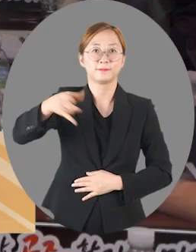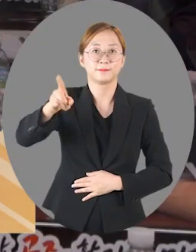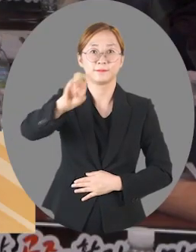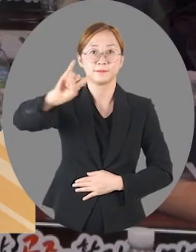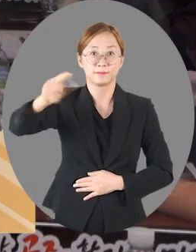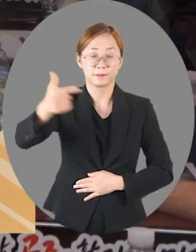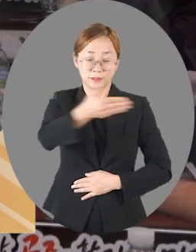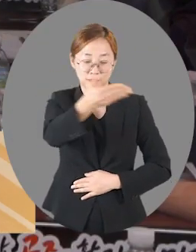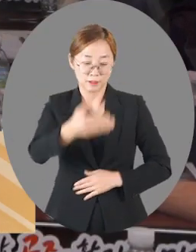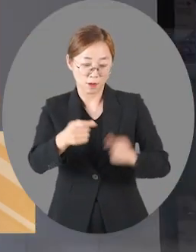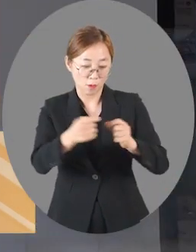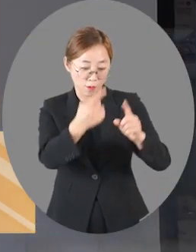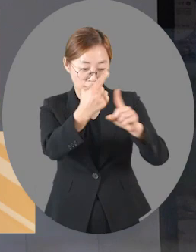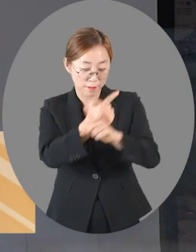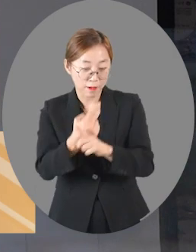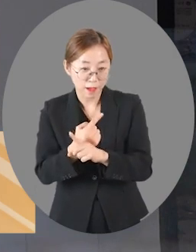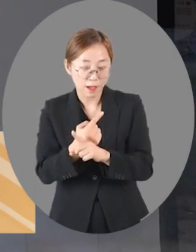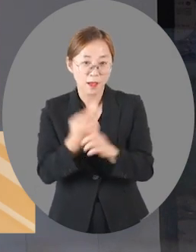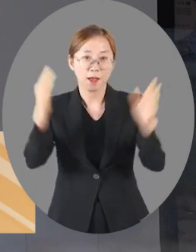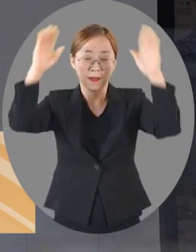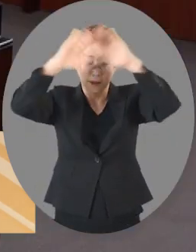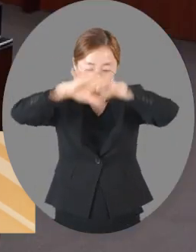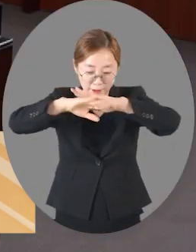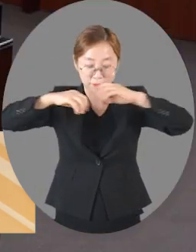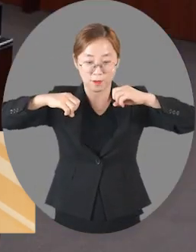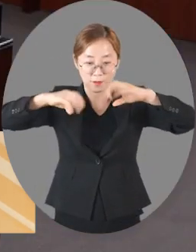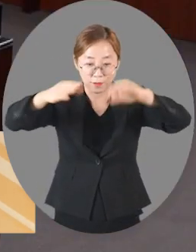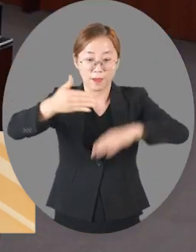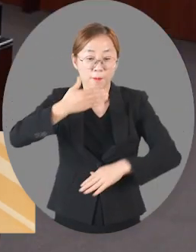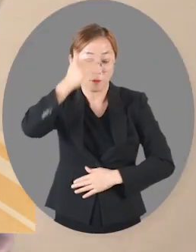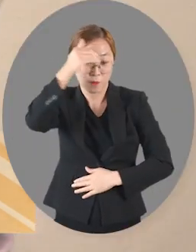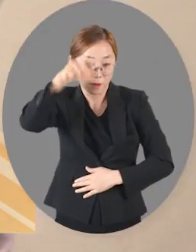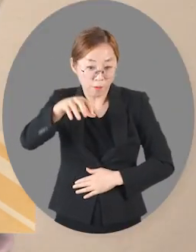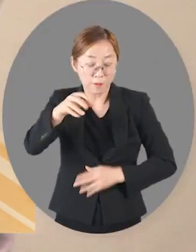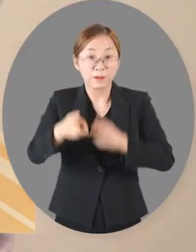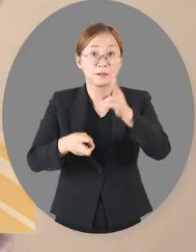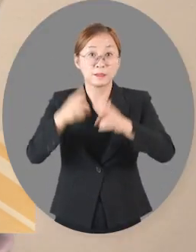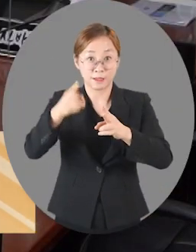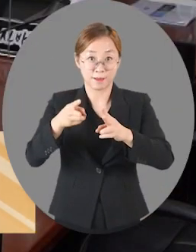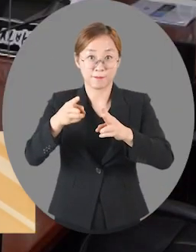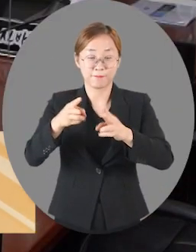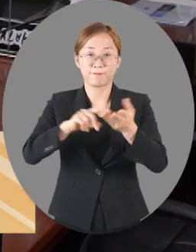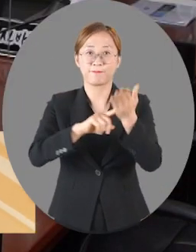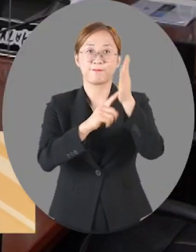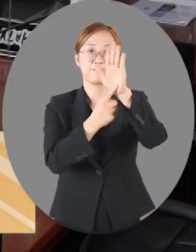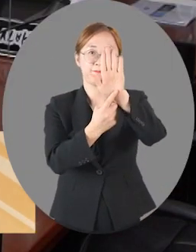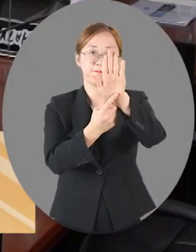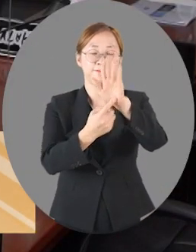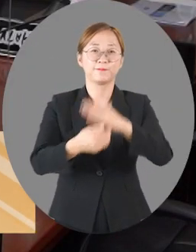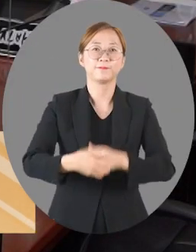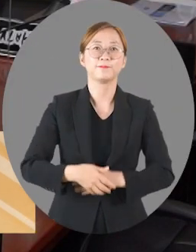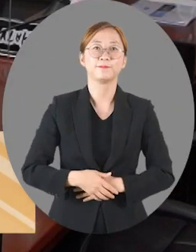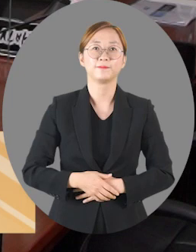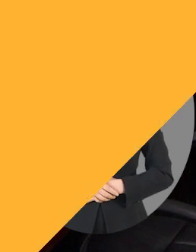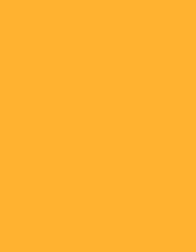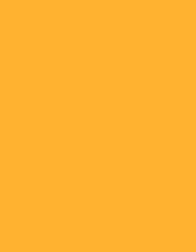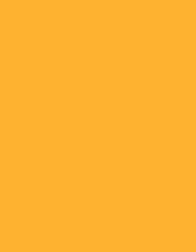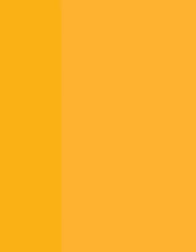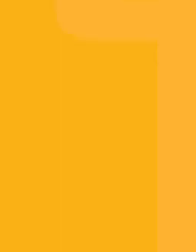재민천 프롬나드 조성 및 공주야행 골목길 활성화 사업의 용역보고회가 열렸습니다.